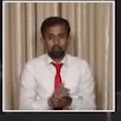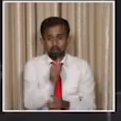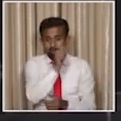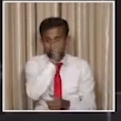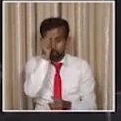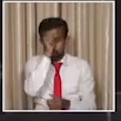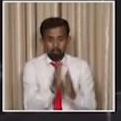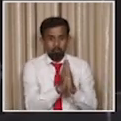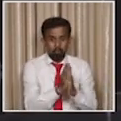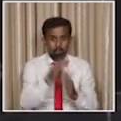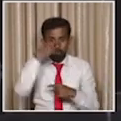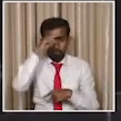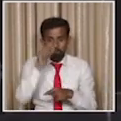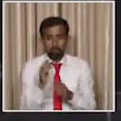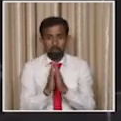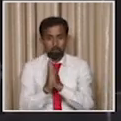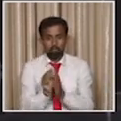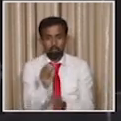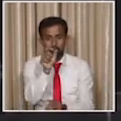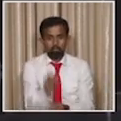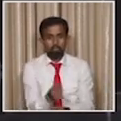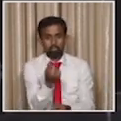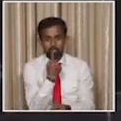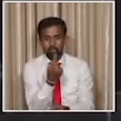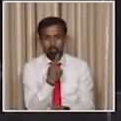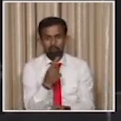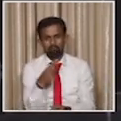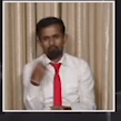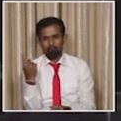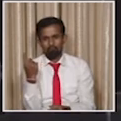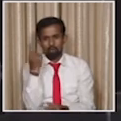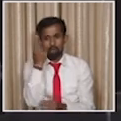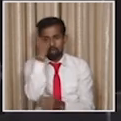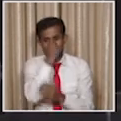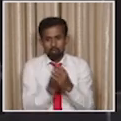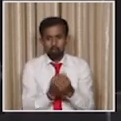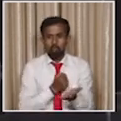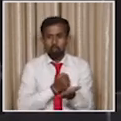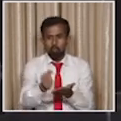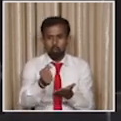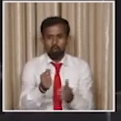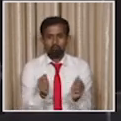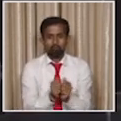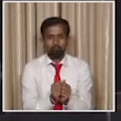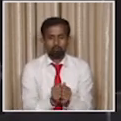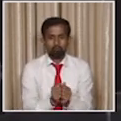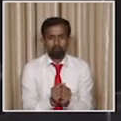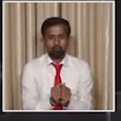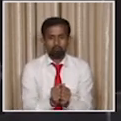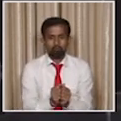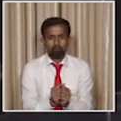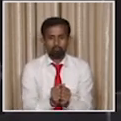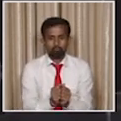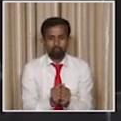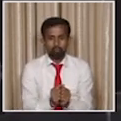කරන කට්ටියට පිළිම වන්දනා කරන කට්ටියට ඒගොල්ලෝ කියන විදිහ අන්නාගේ විනාශ කරන්න තමයි ඒගොල්ලන්ගේ වැඩ පිළිවෙල තිබුණේ. එතන